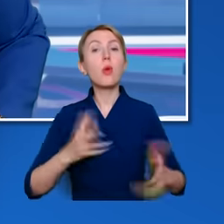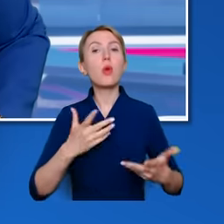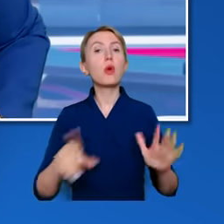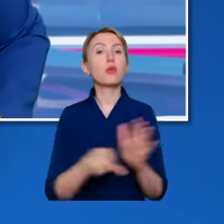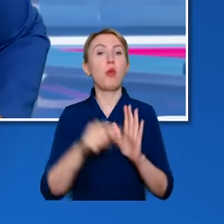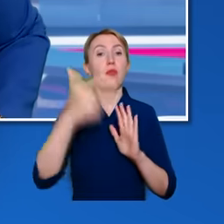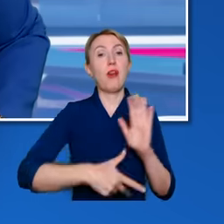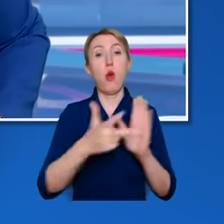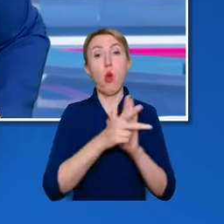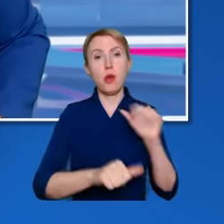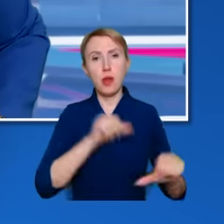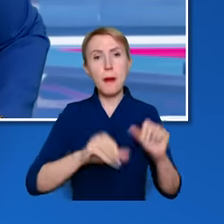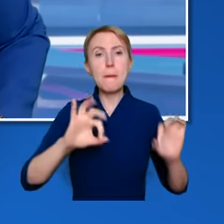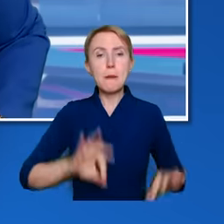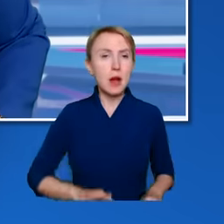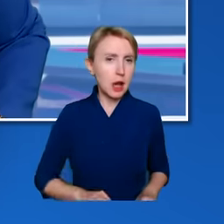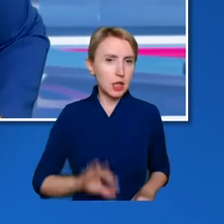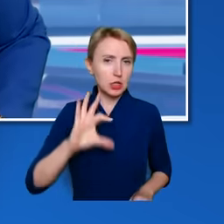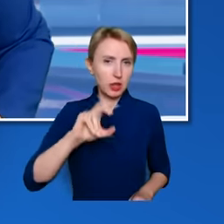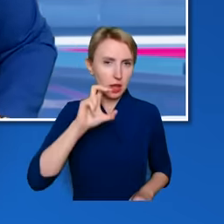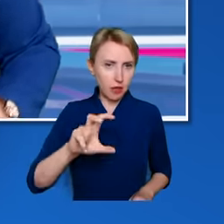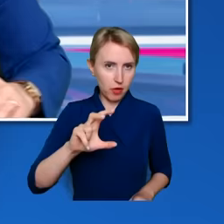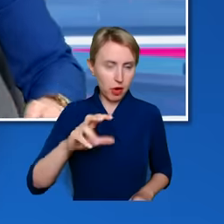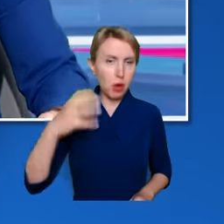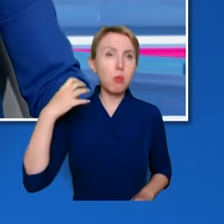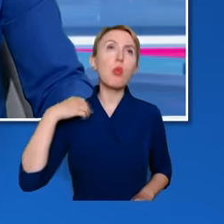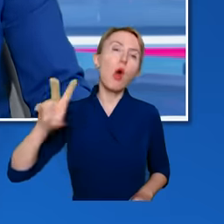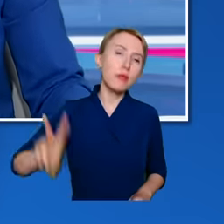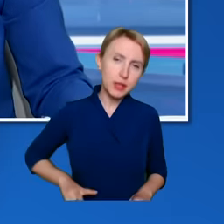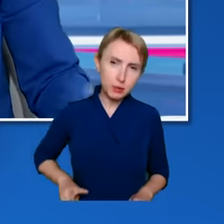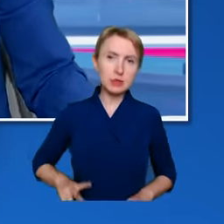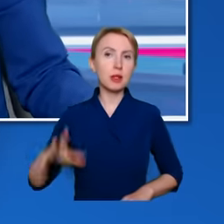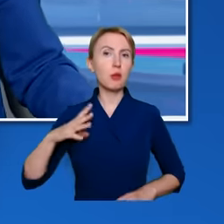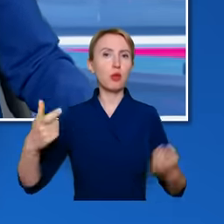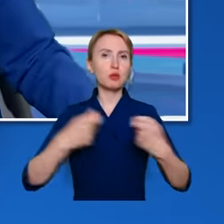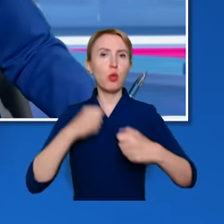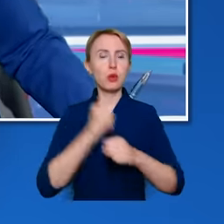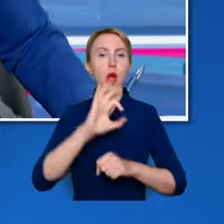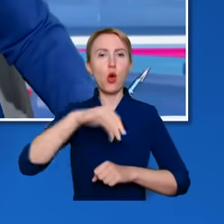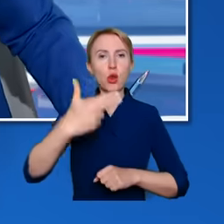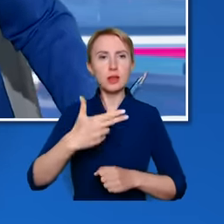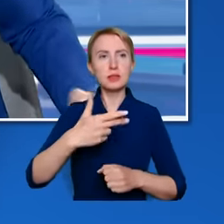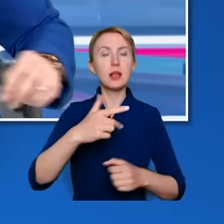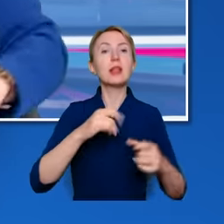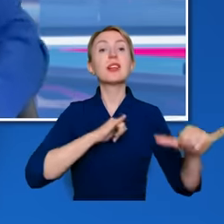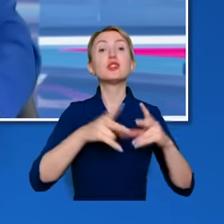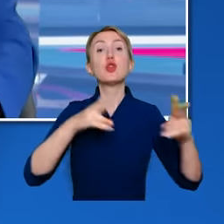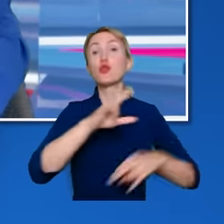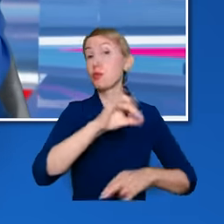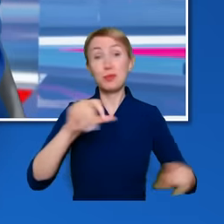18 roku pan Sienkiewicz, pułkownik minister, był współpracownikiem Orlenu za Prawa i Sprawiedliwości również.